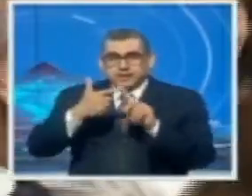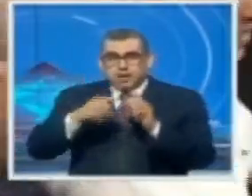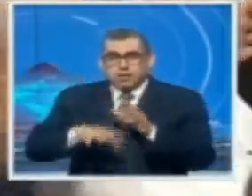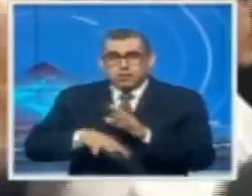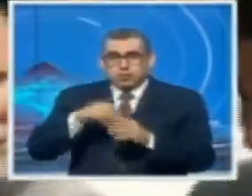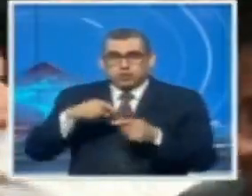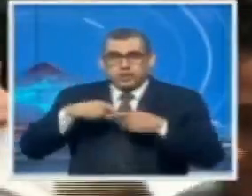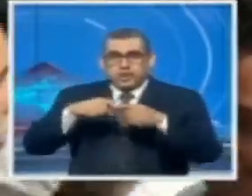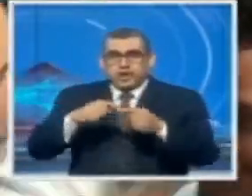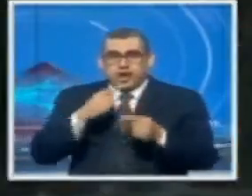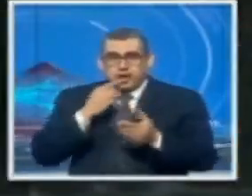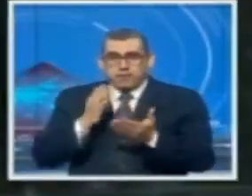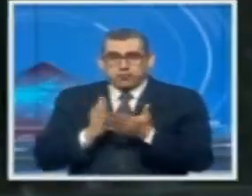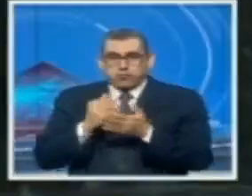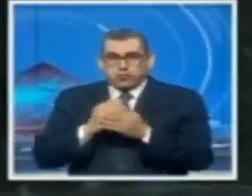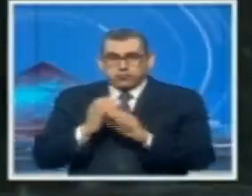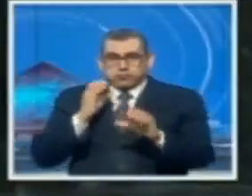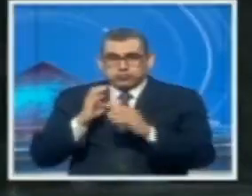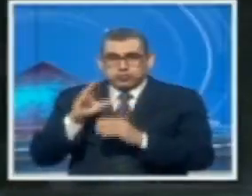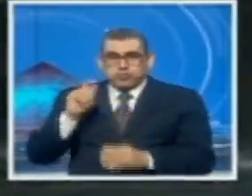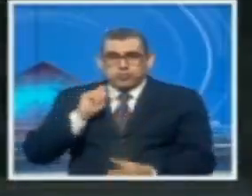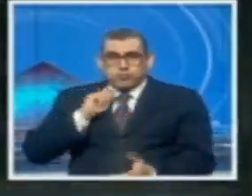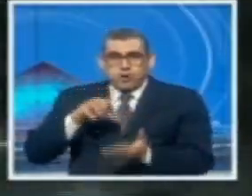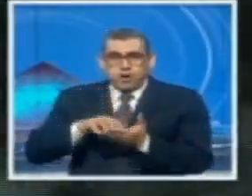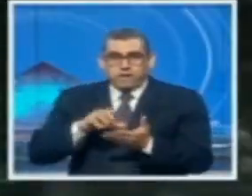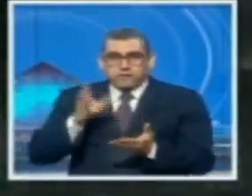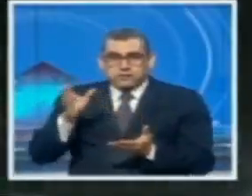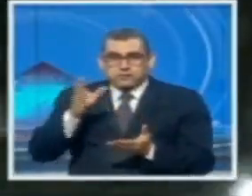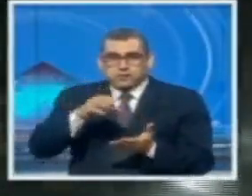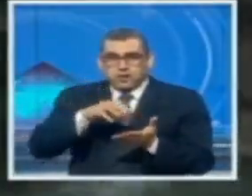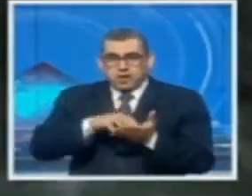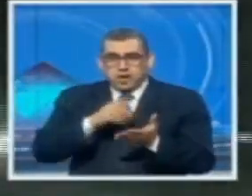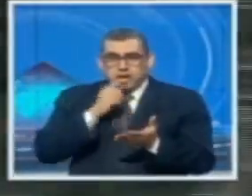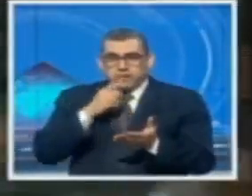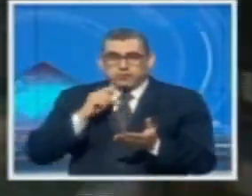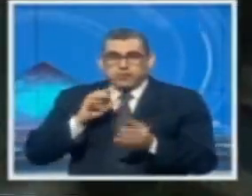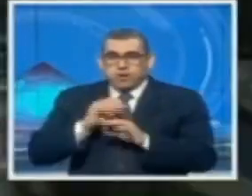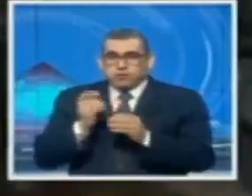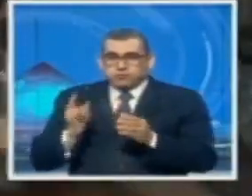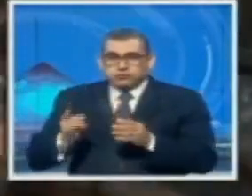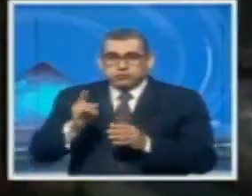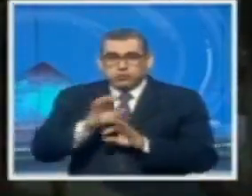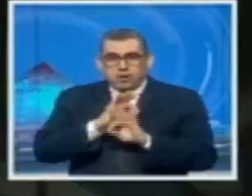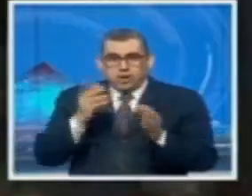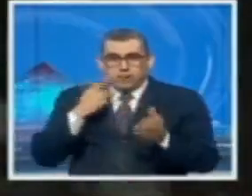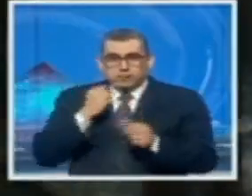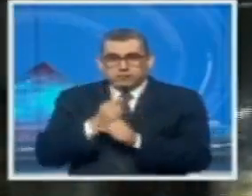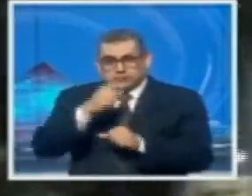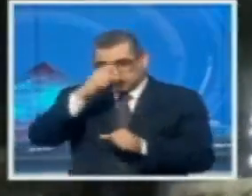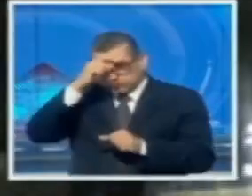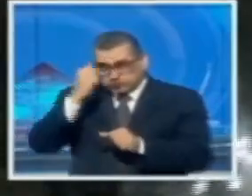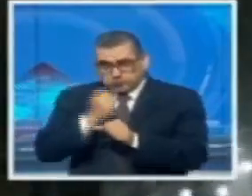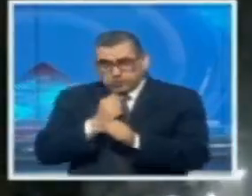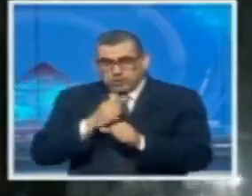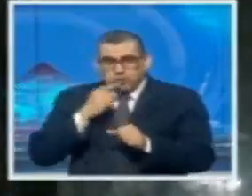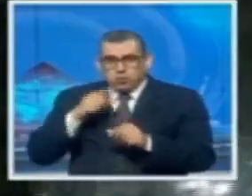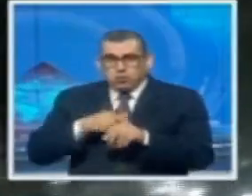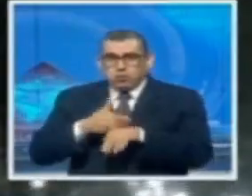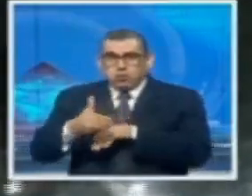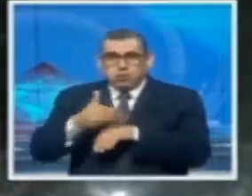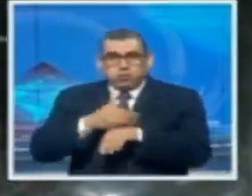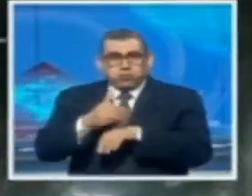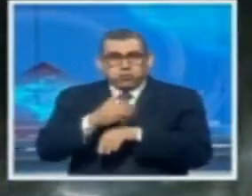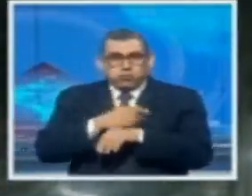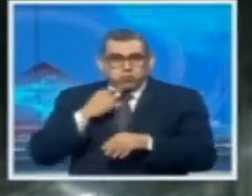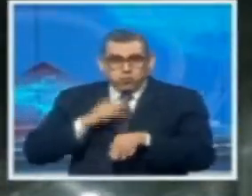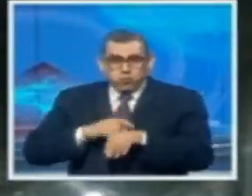النقل الداخلي لتغطية كافة أرجاء المحافظة وتوفير وقت وجهد المواطنين الذي كان يتم إهدار الكثير